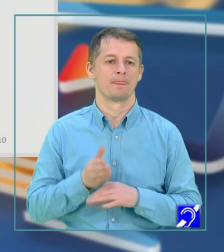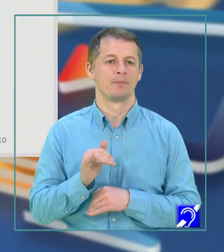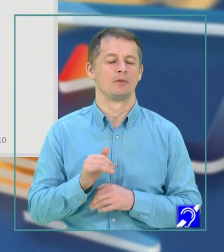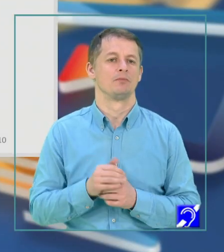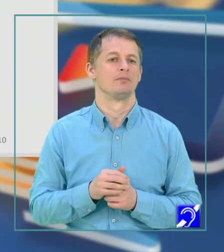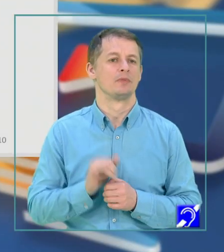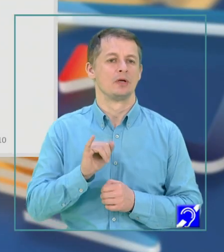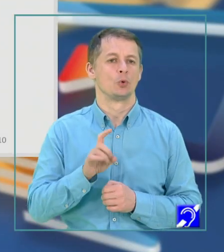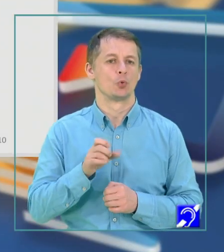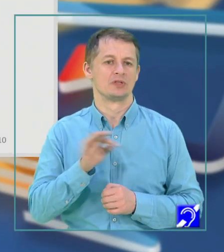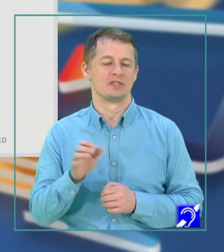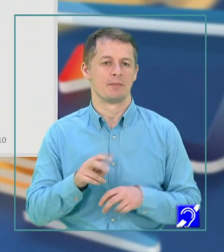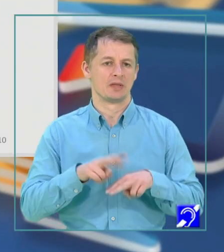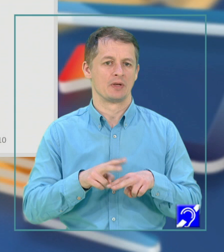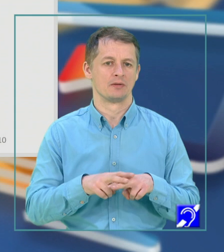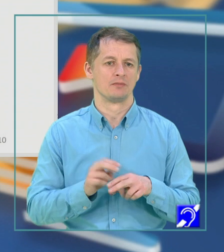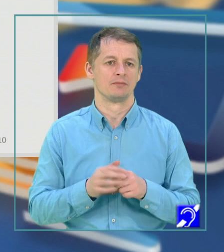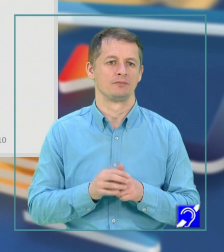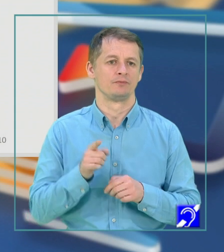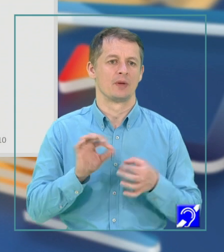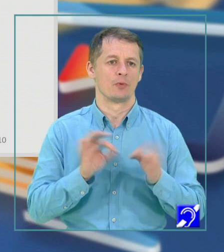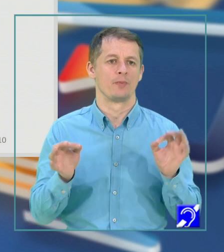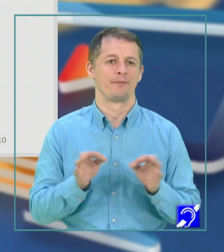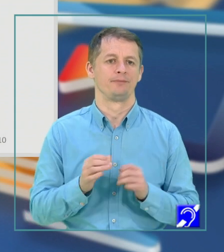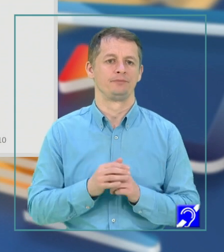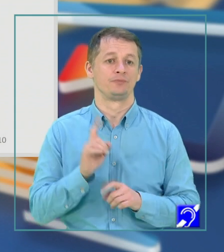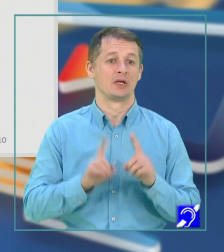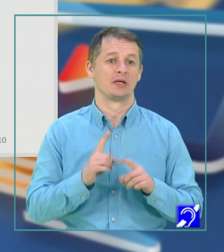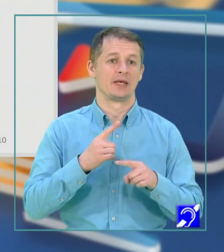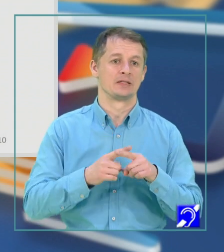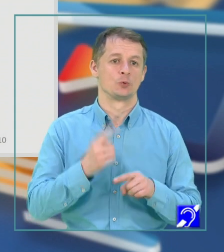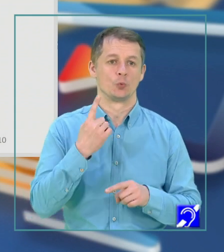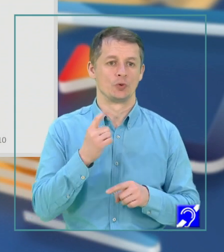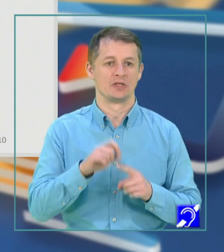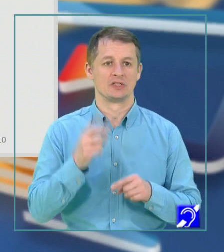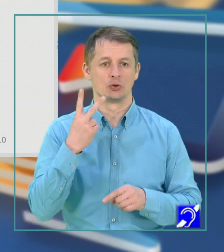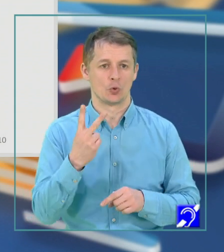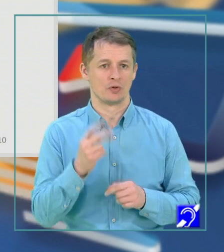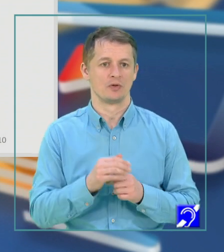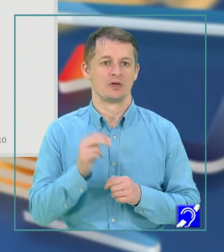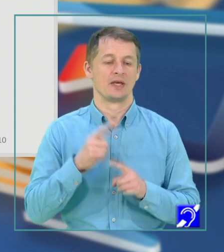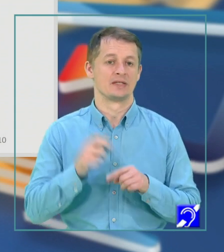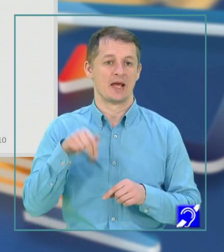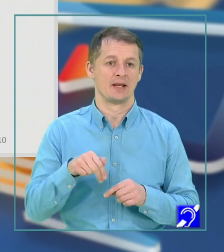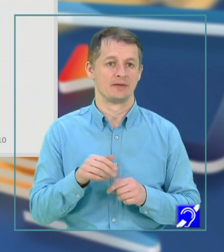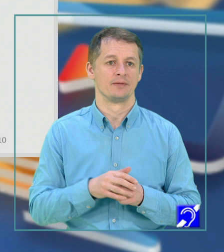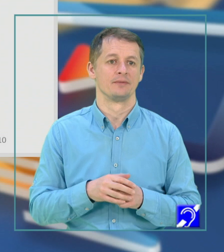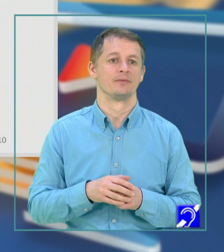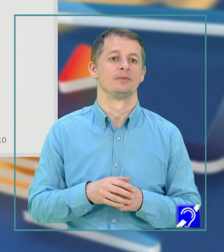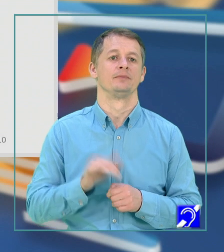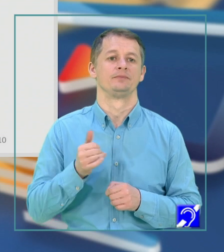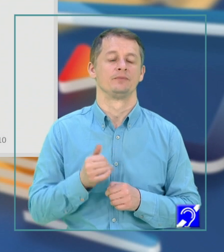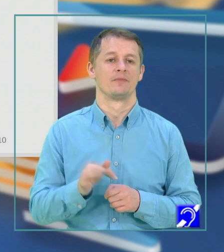următoarea propoziție. Dacă x1, x2 până la xn sunt elemente din mulțimea m, atunci f de